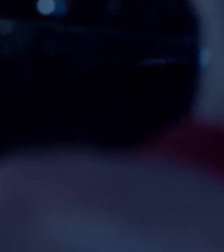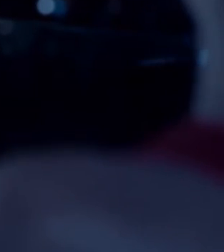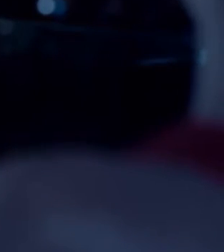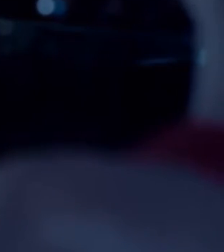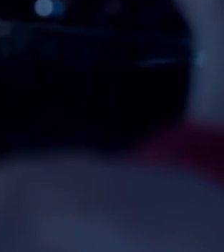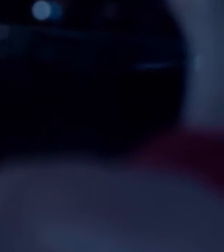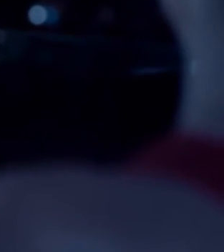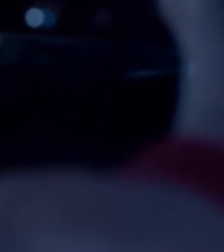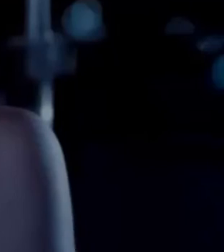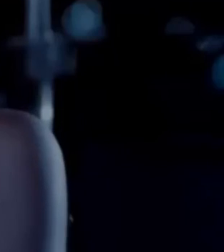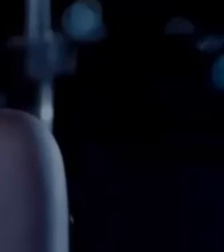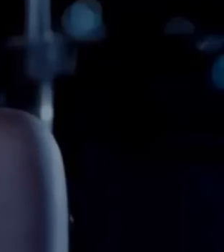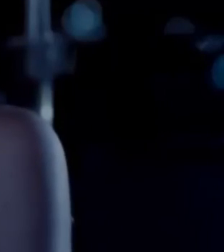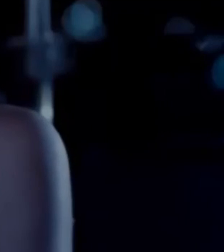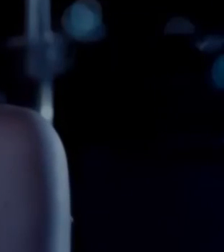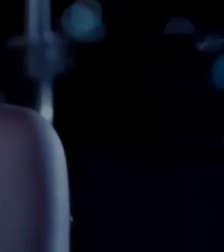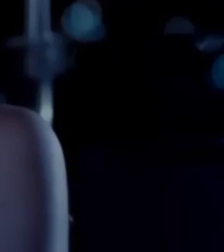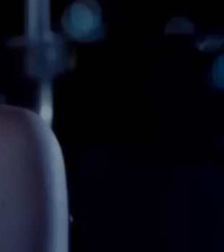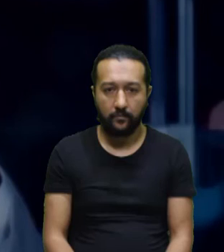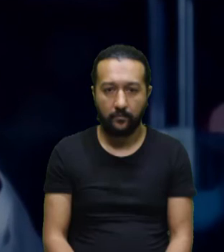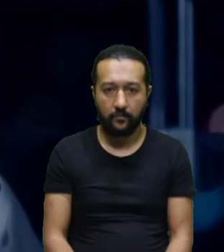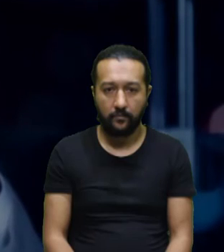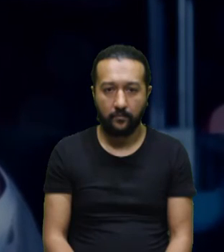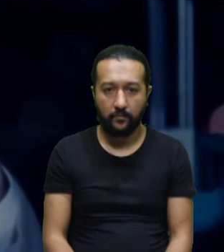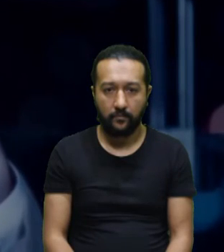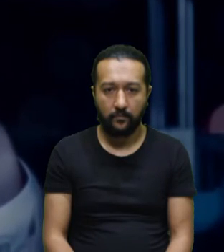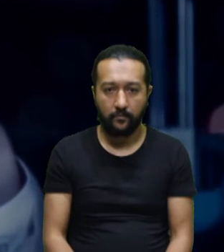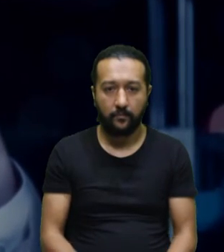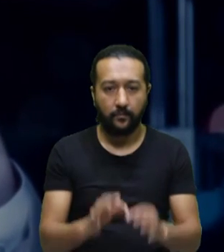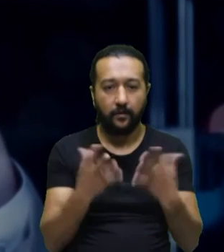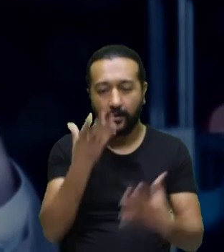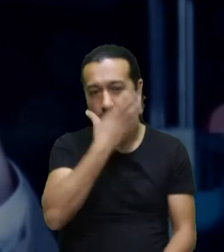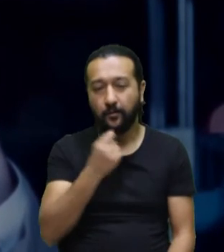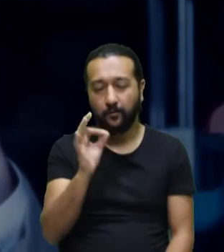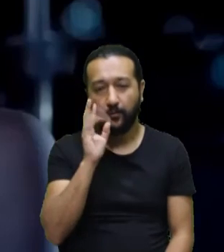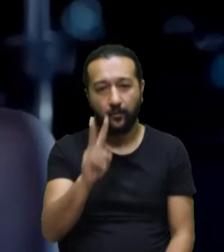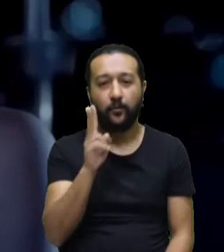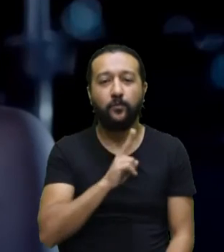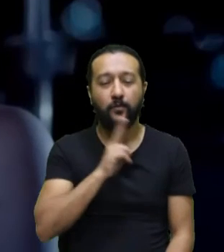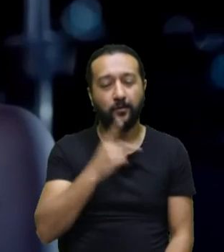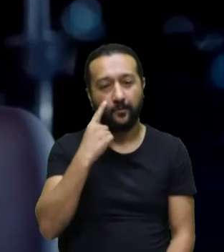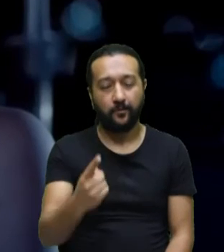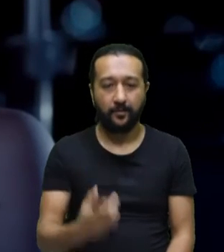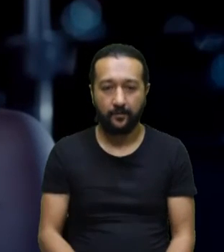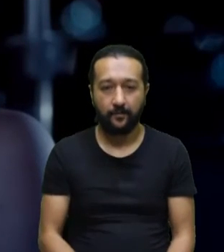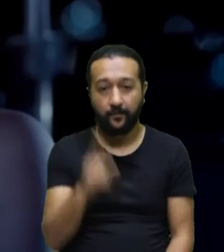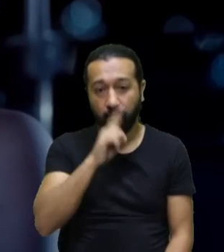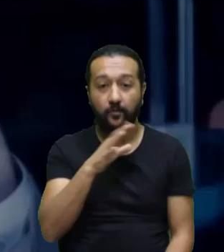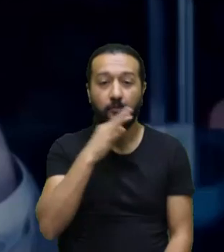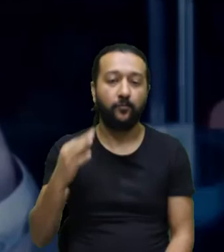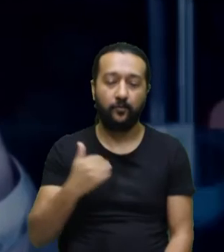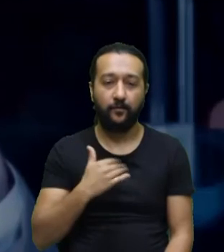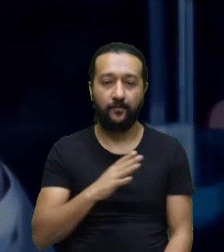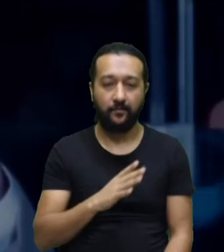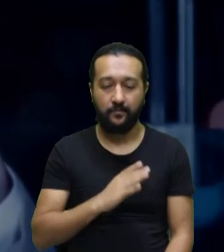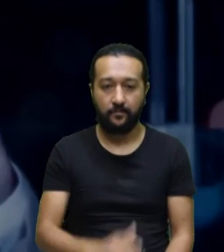Cahit'e döndü. Sonra gülümsemesi daha da büyüdü. Ne güzel seni böyle gülerken görmek. Çünkü